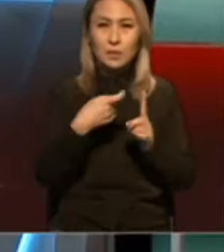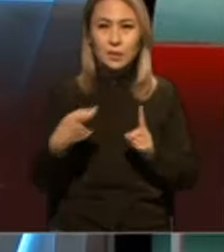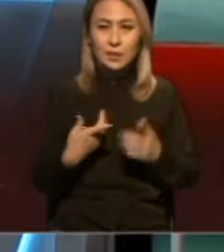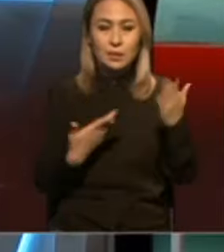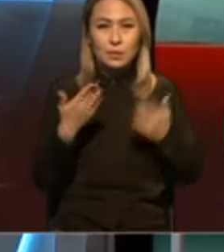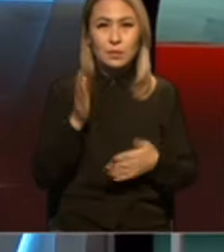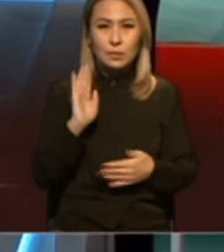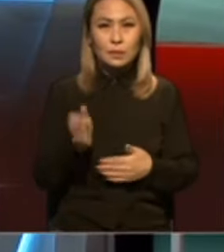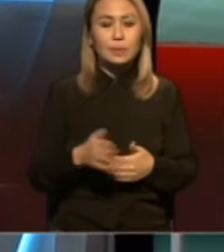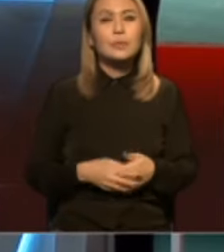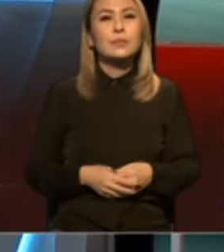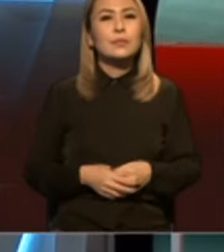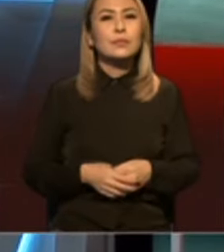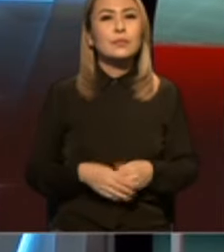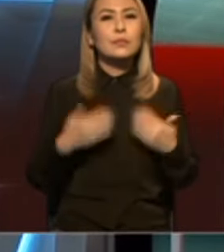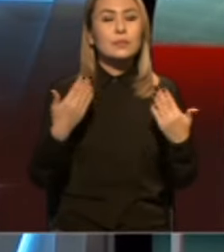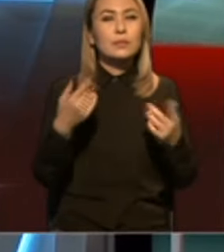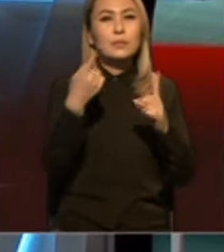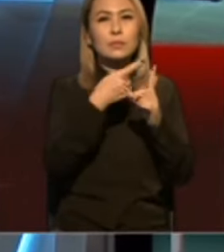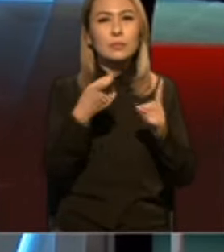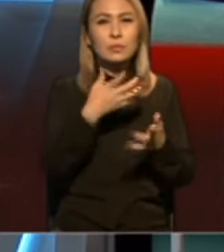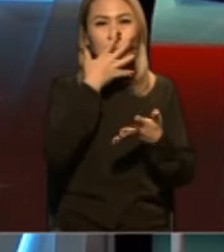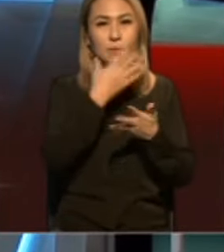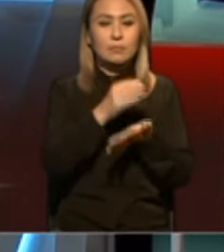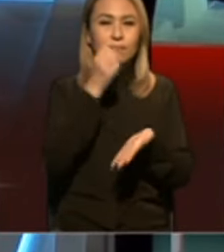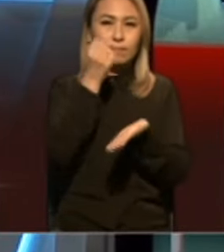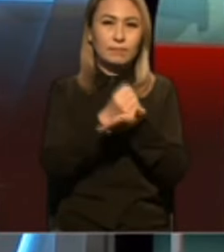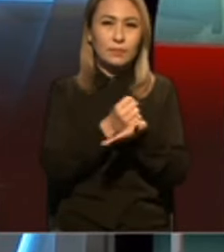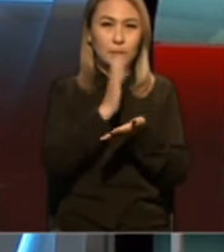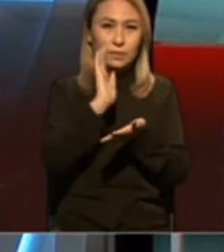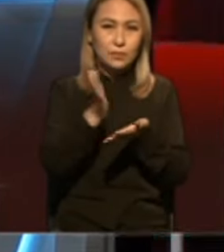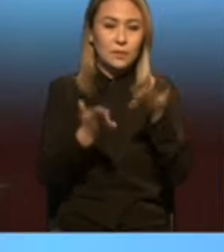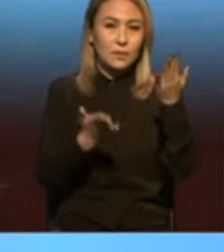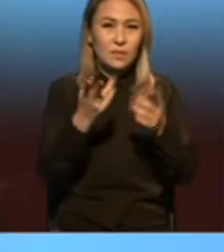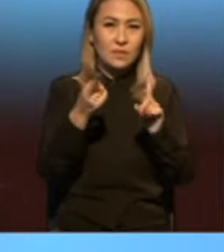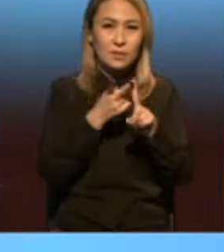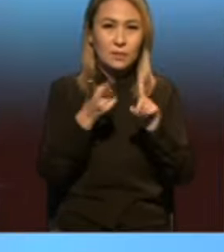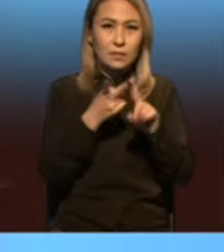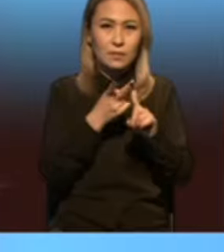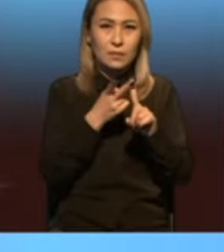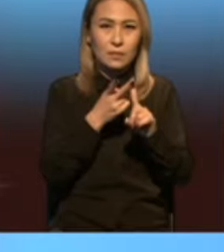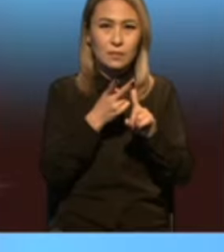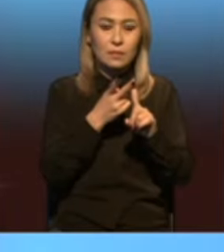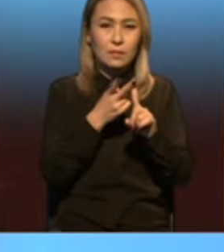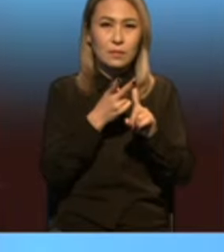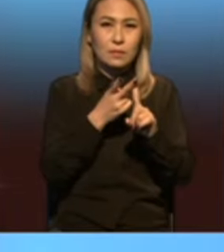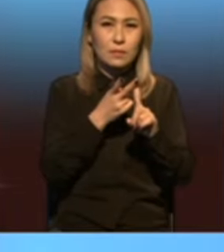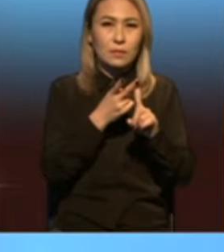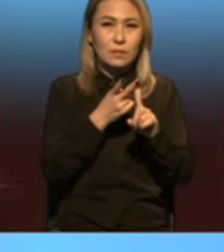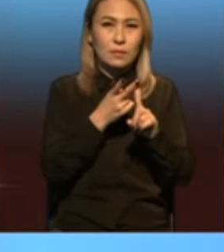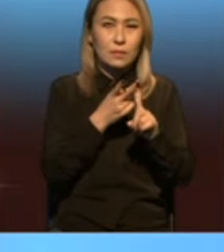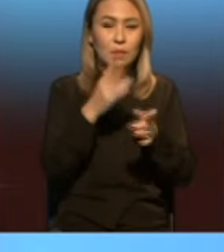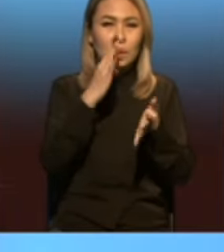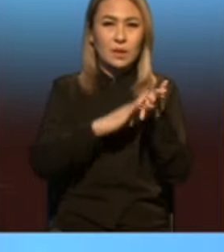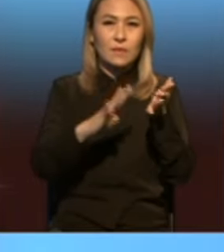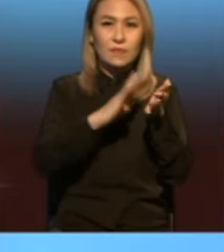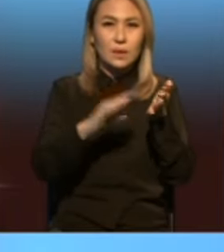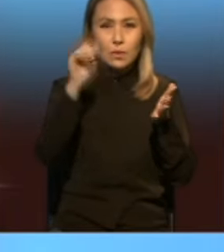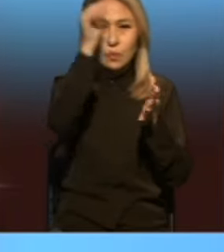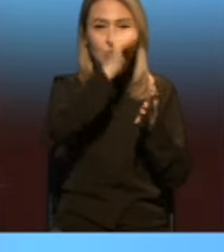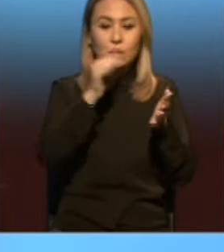болса, бұл әліпбиге қарап өзінің таңбаларын ала алады. Екіншіден, жаңа айтылғандай, 90 жылдардан